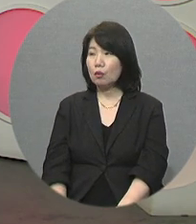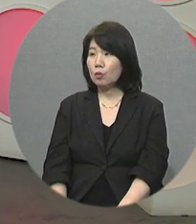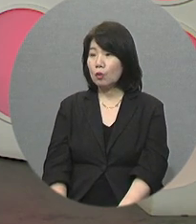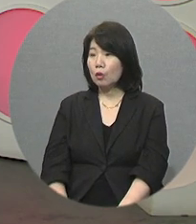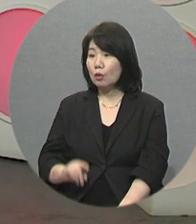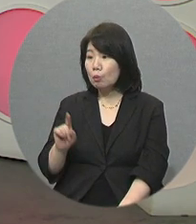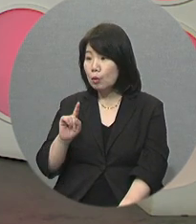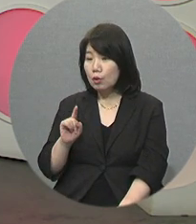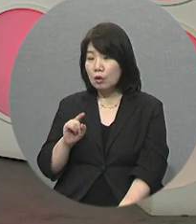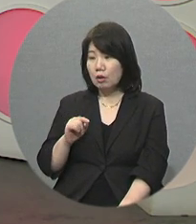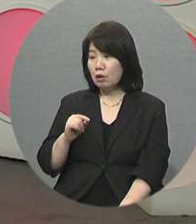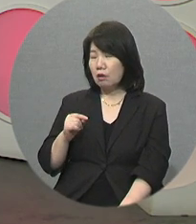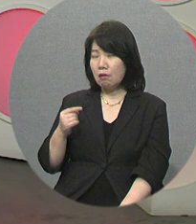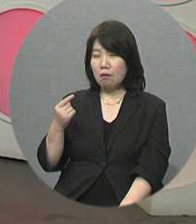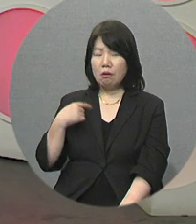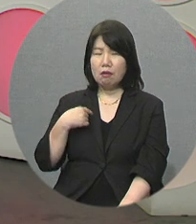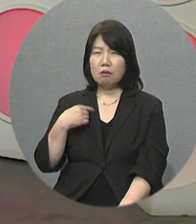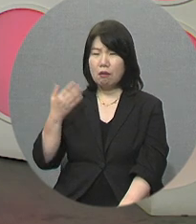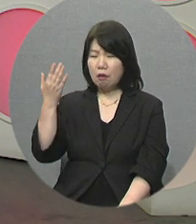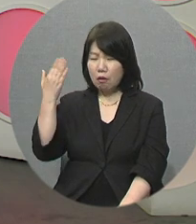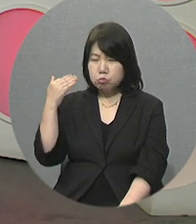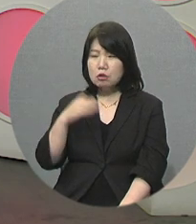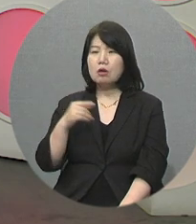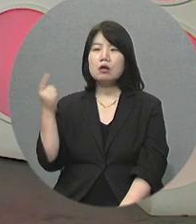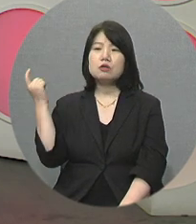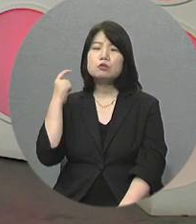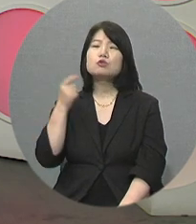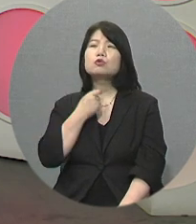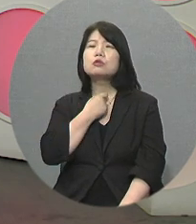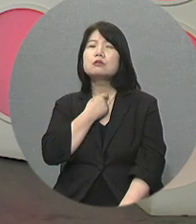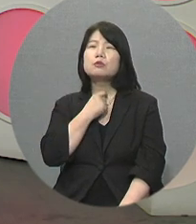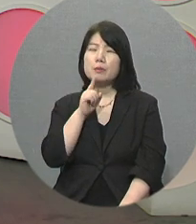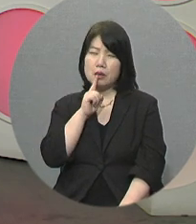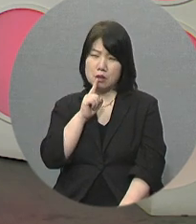그동안 너무도 듣고 싶은 말이었습니다.